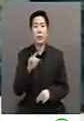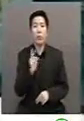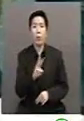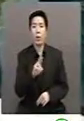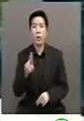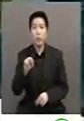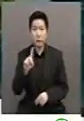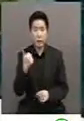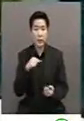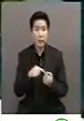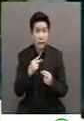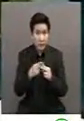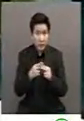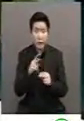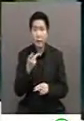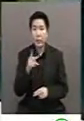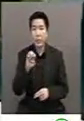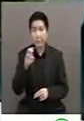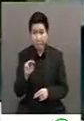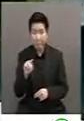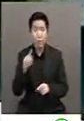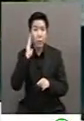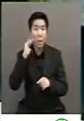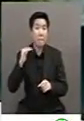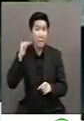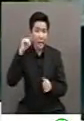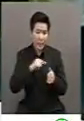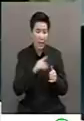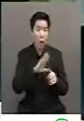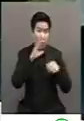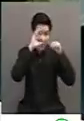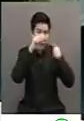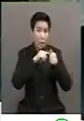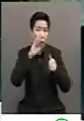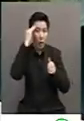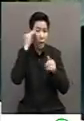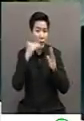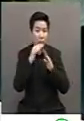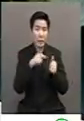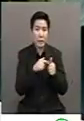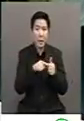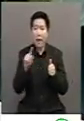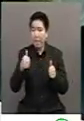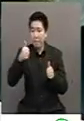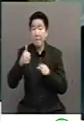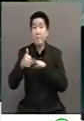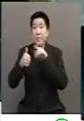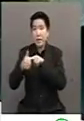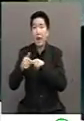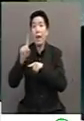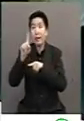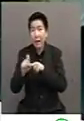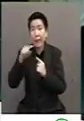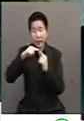มาเริ่มต้นกันที่เรื่องราวของคิมจองนัมพี่ชายแท้ๆต่างมารดาของผู้นำเกาหลีเหนือที่เสียชีวิตในมาเลเซียเป็นเวลา1เดือน